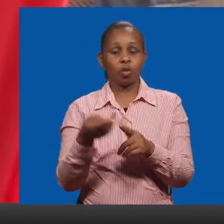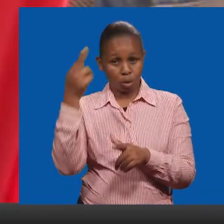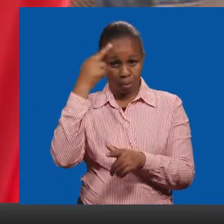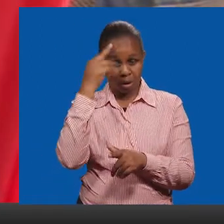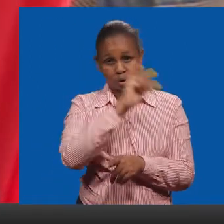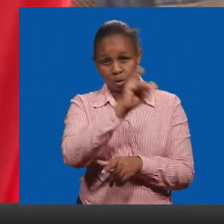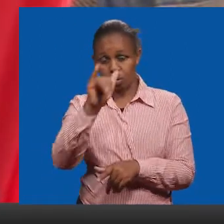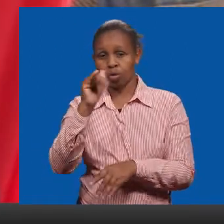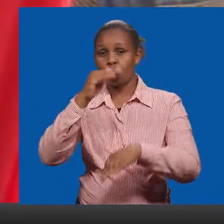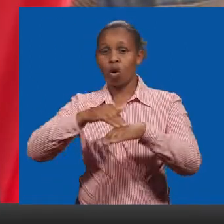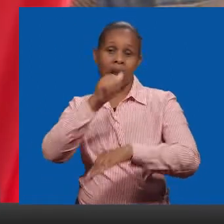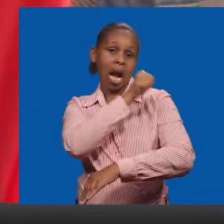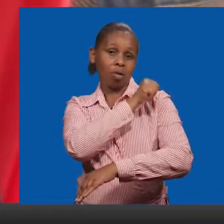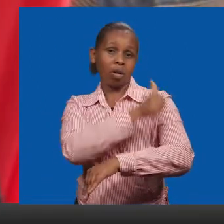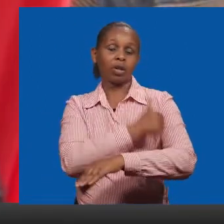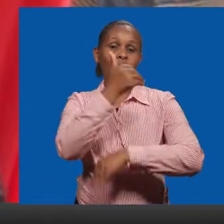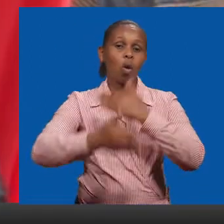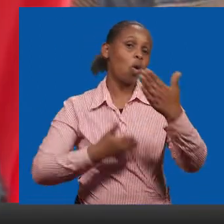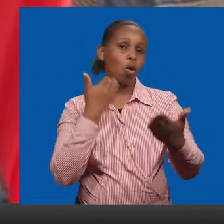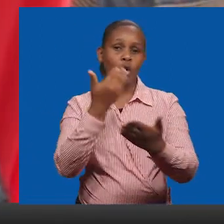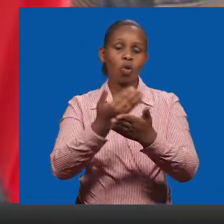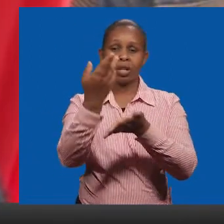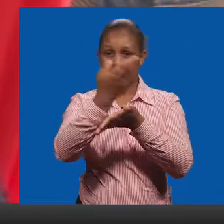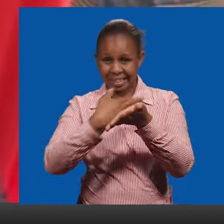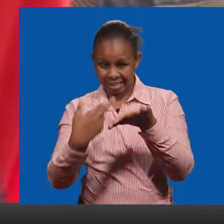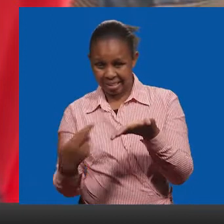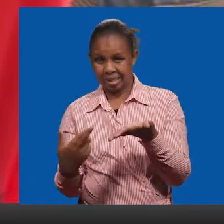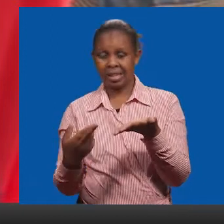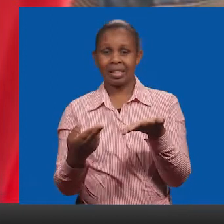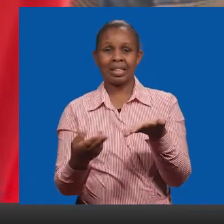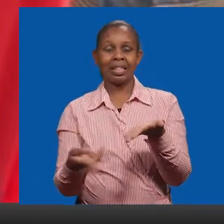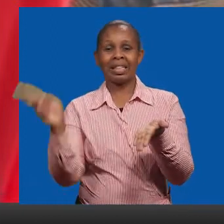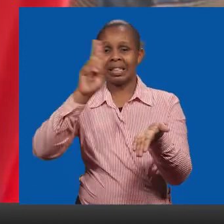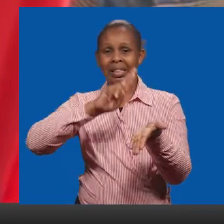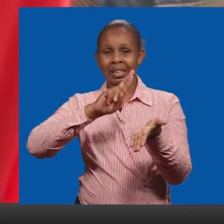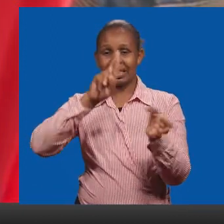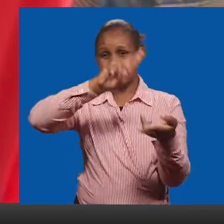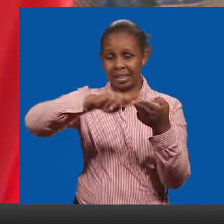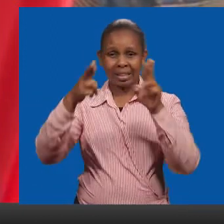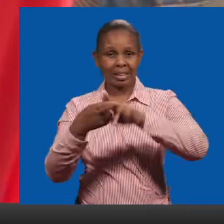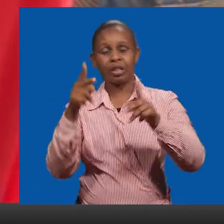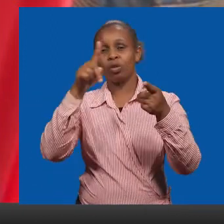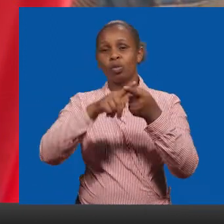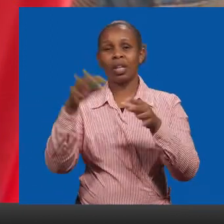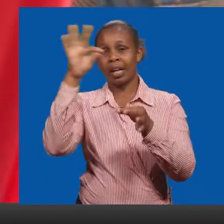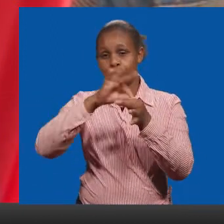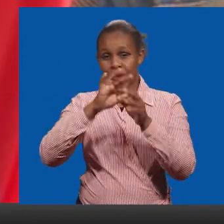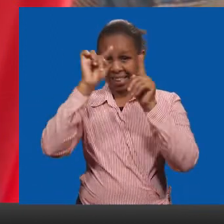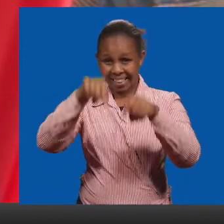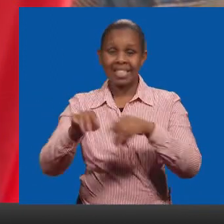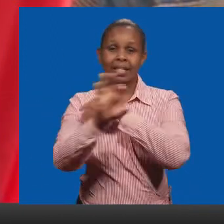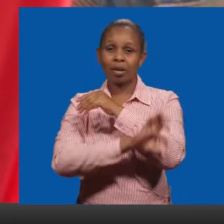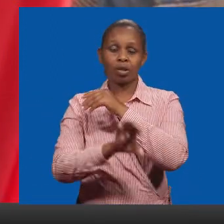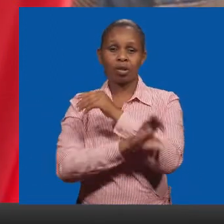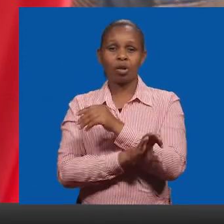to remind those in authority that all legislation relating to elections in